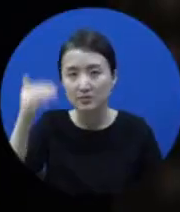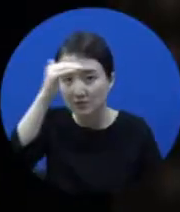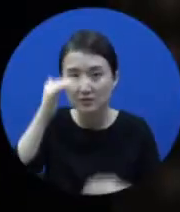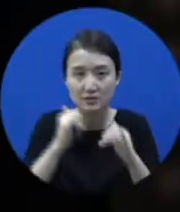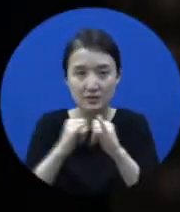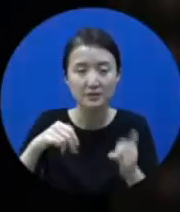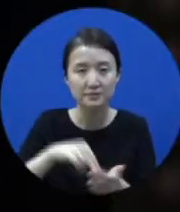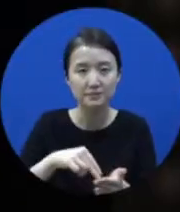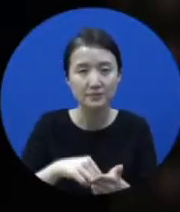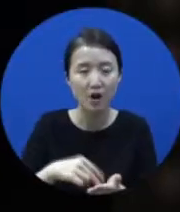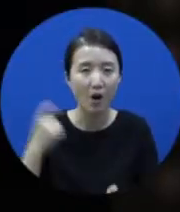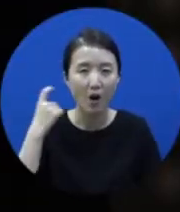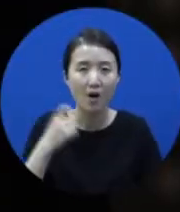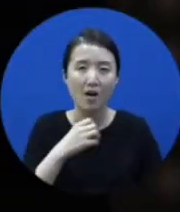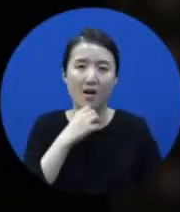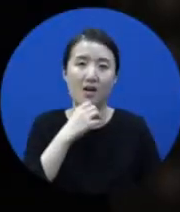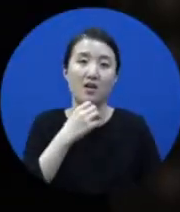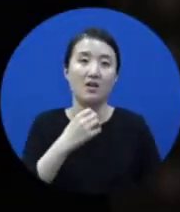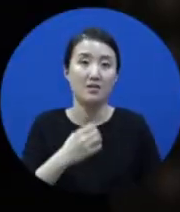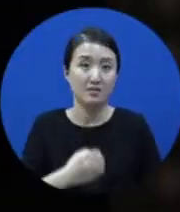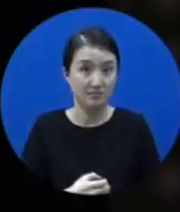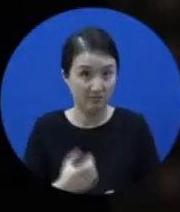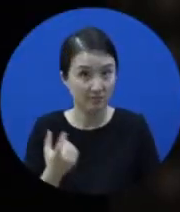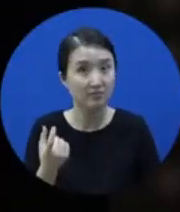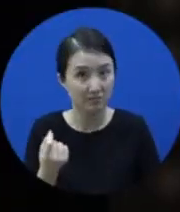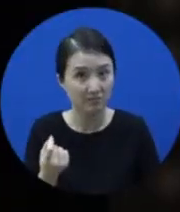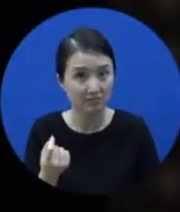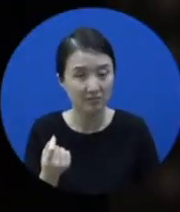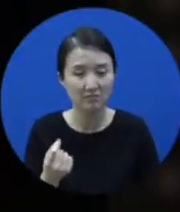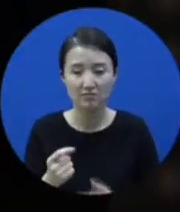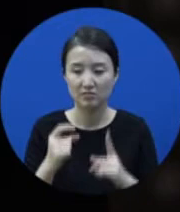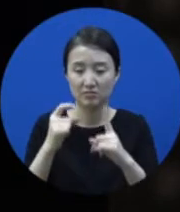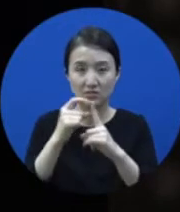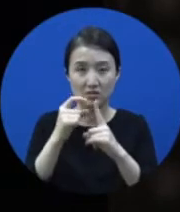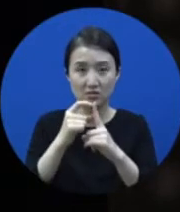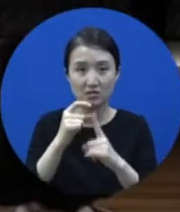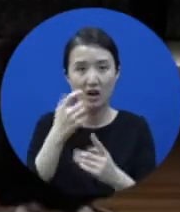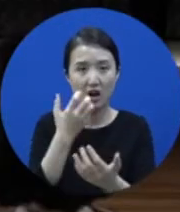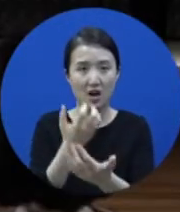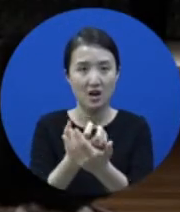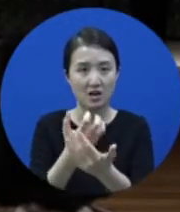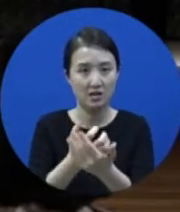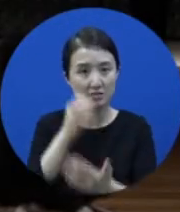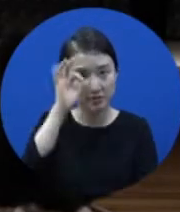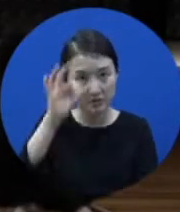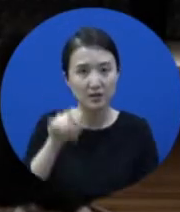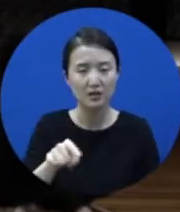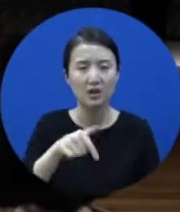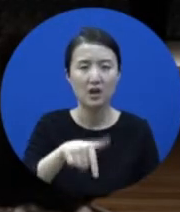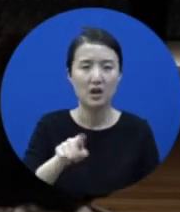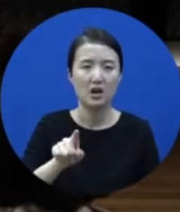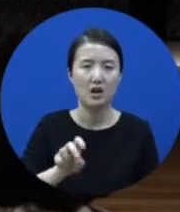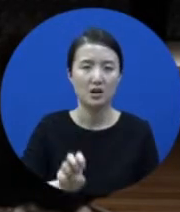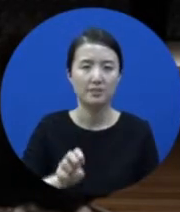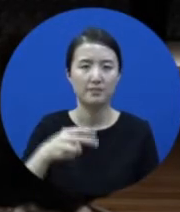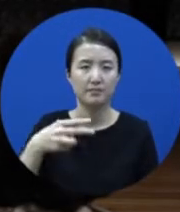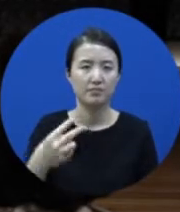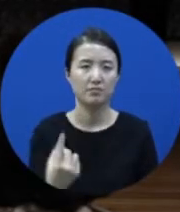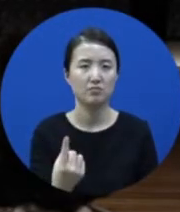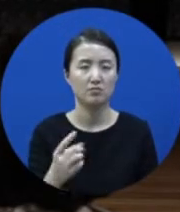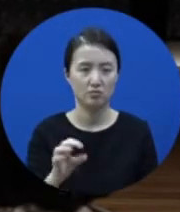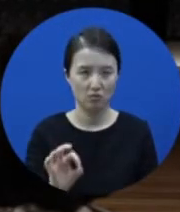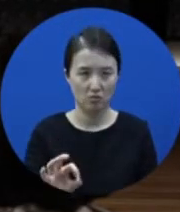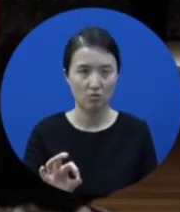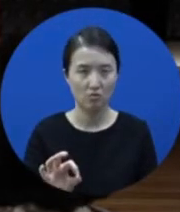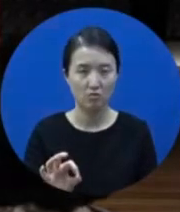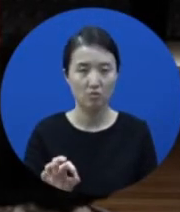느낄 감자에 움직일 동자가 있죠. 예. 감동이라는 글자입니다. 자, 느낄 감자에